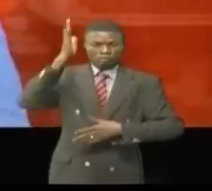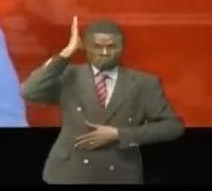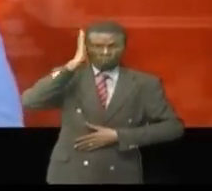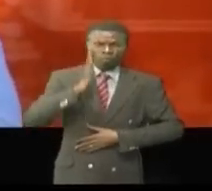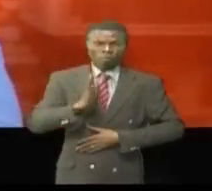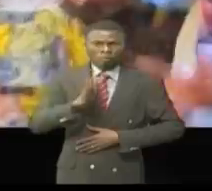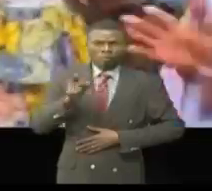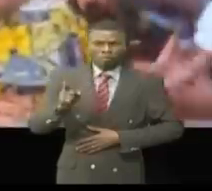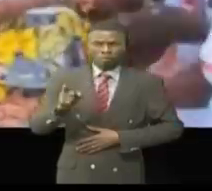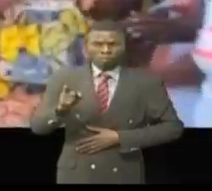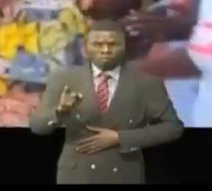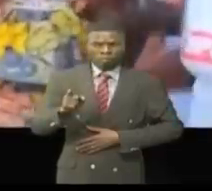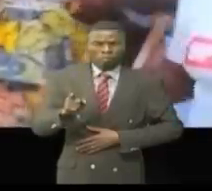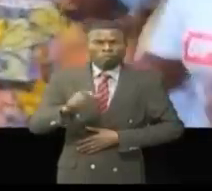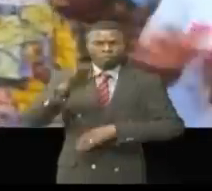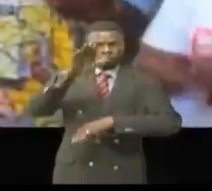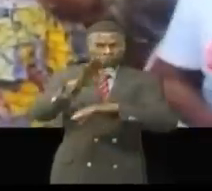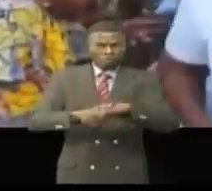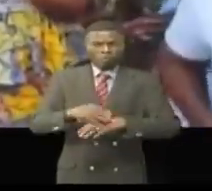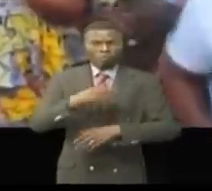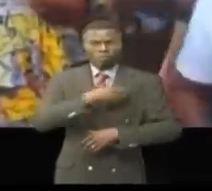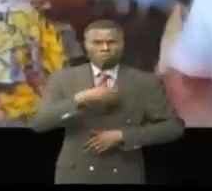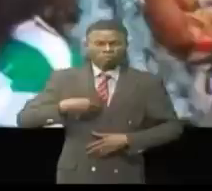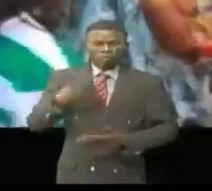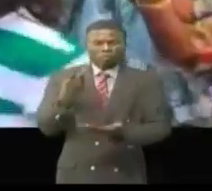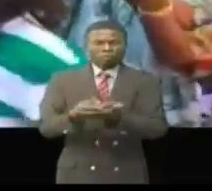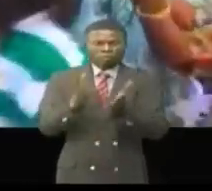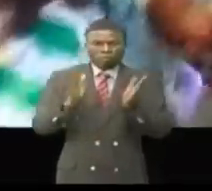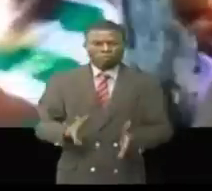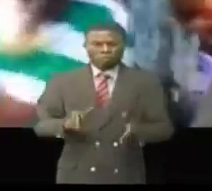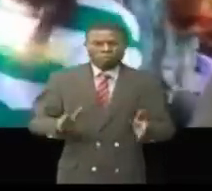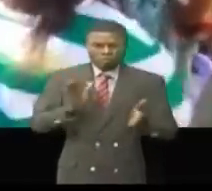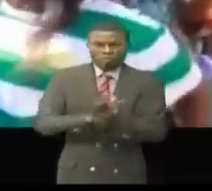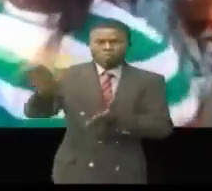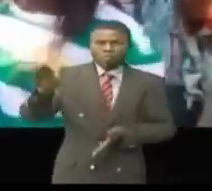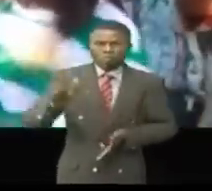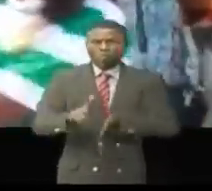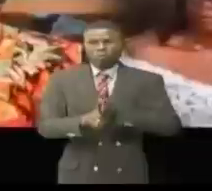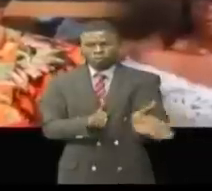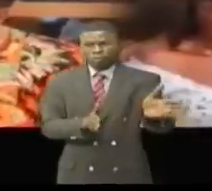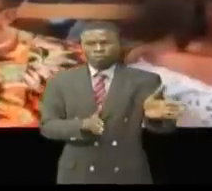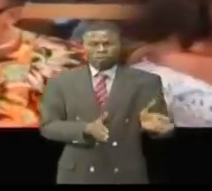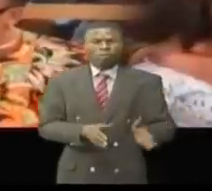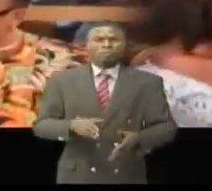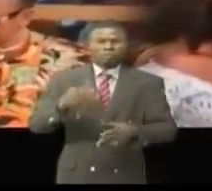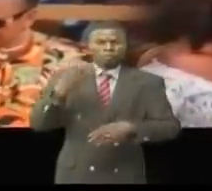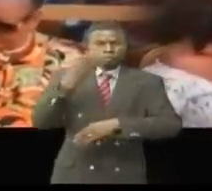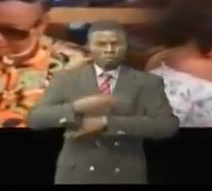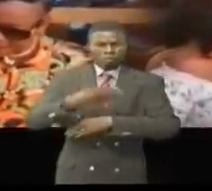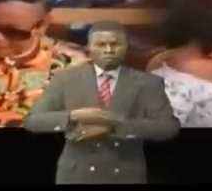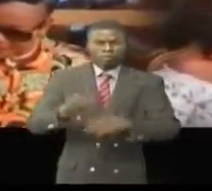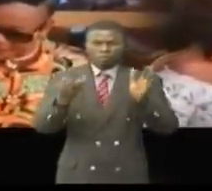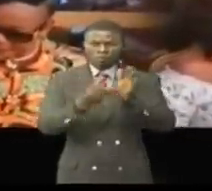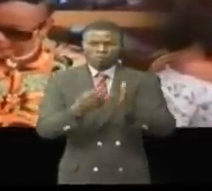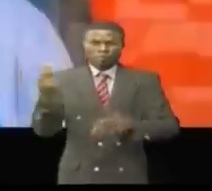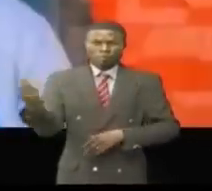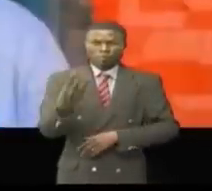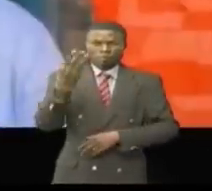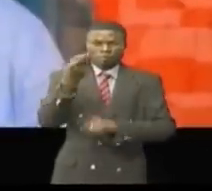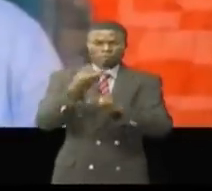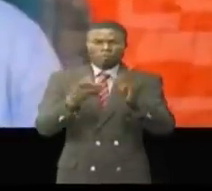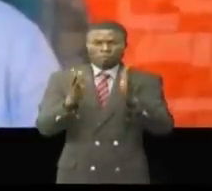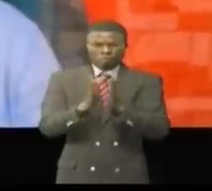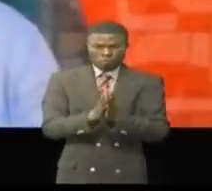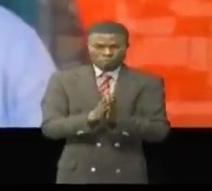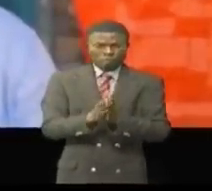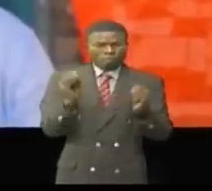Nanou, a été invité par les mamans sportives de Nzango du district de Moamba le dimanche 23 octobre 2022.